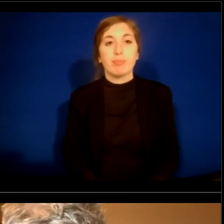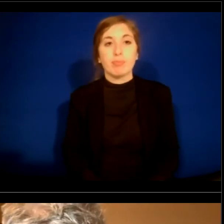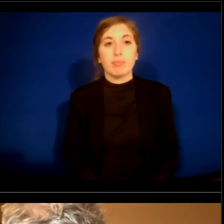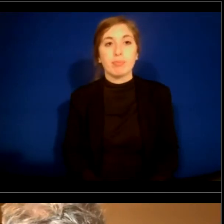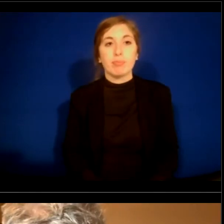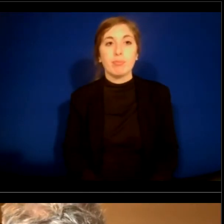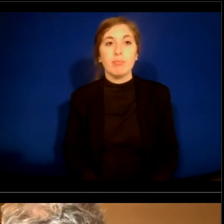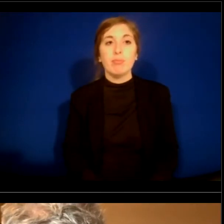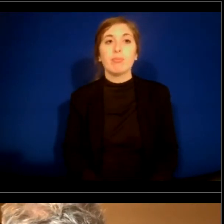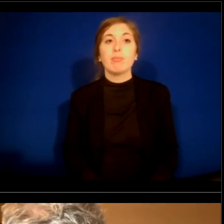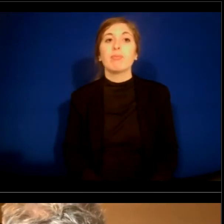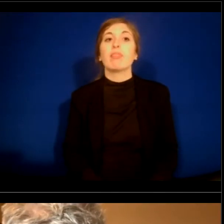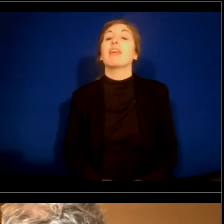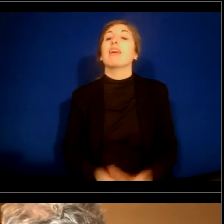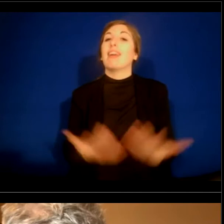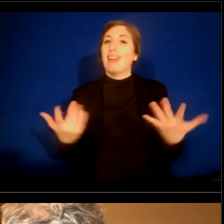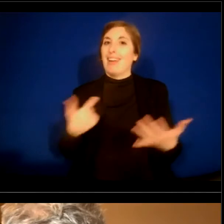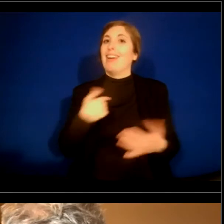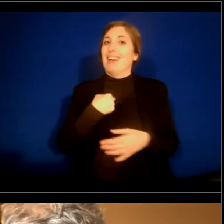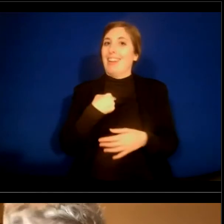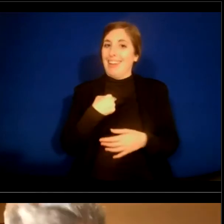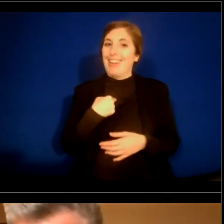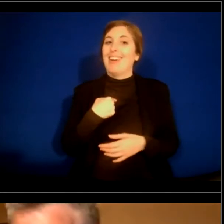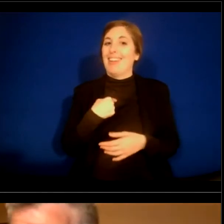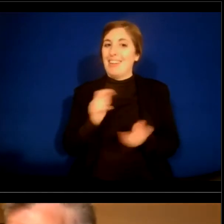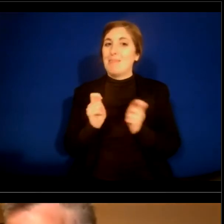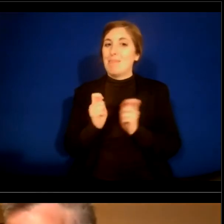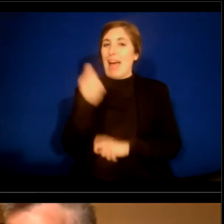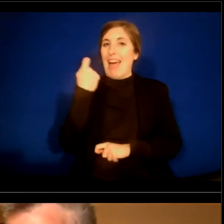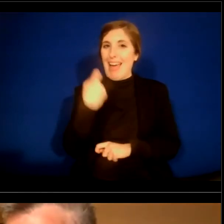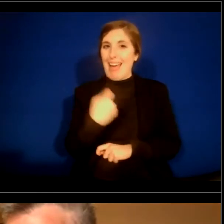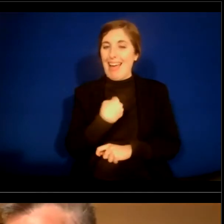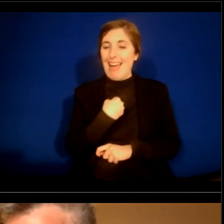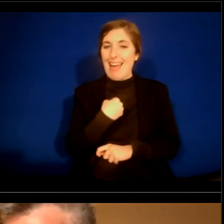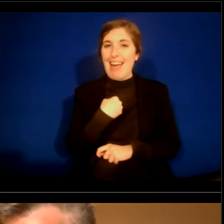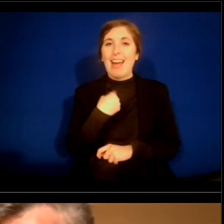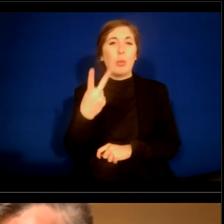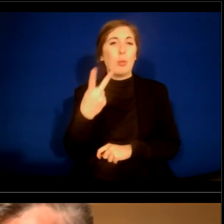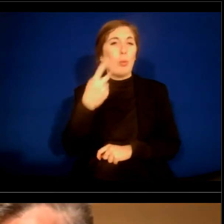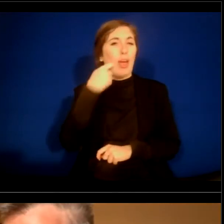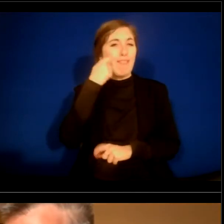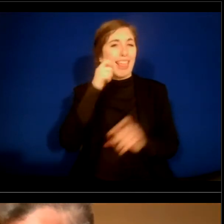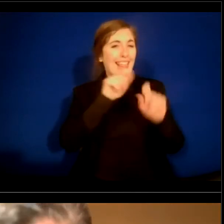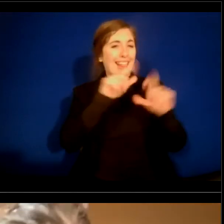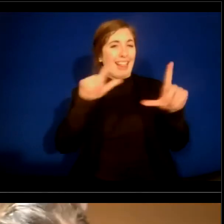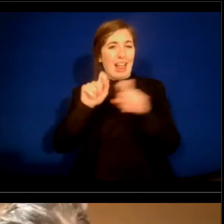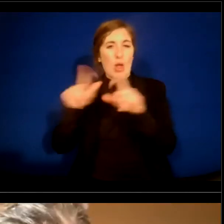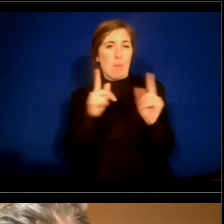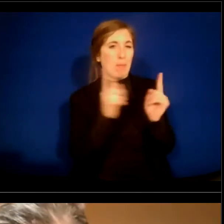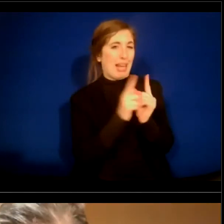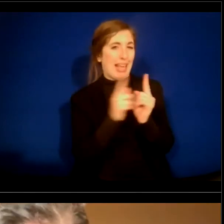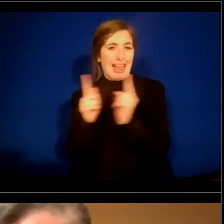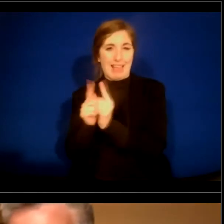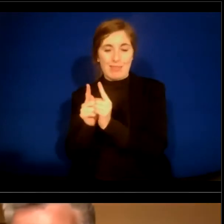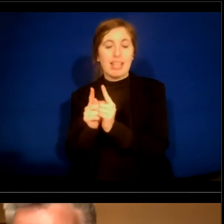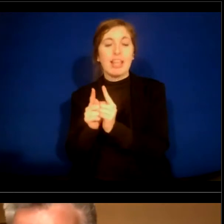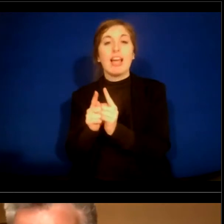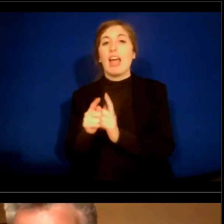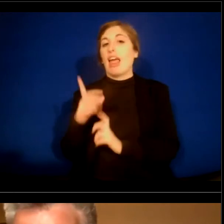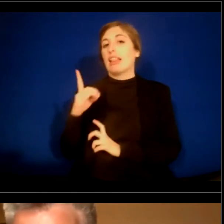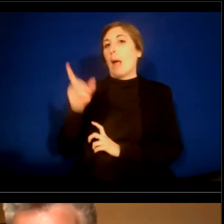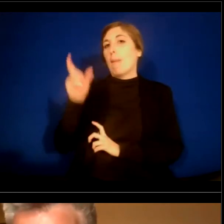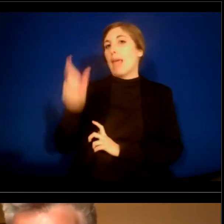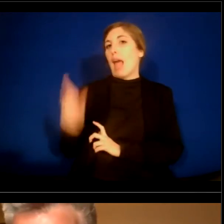Nel frattempo sono riuscito a caricare due brevi video che Damiano Rizzi